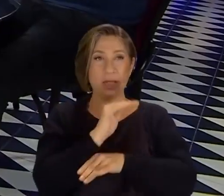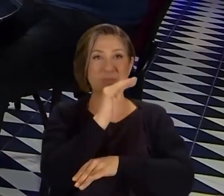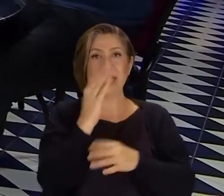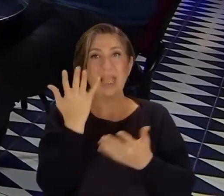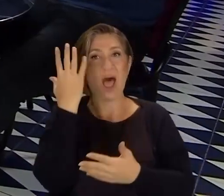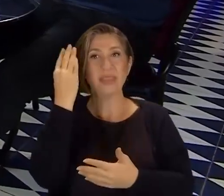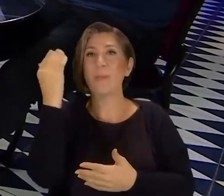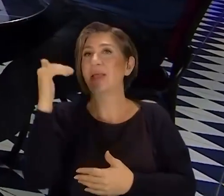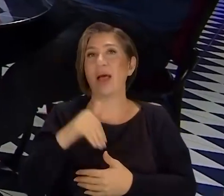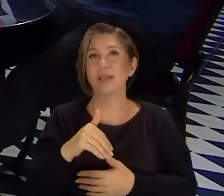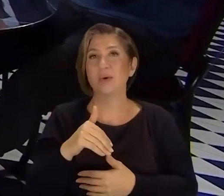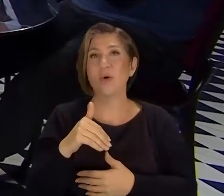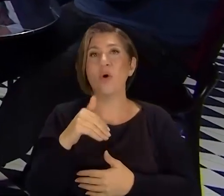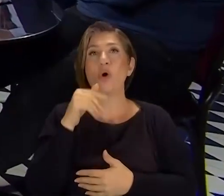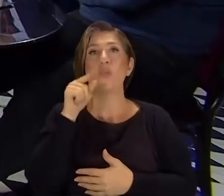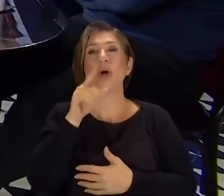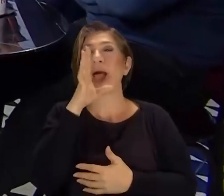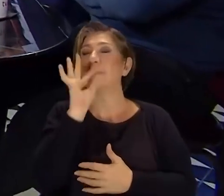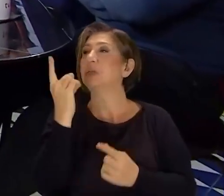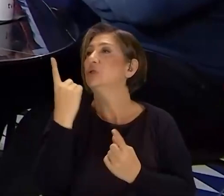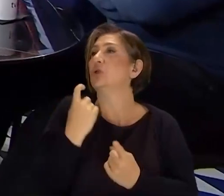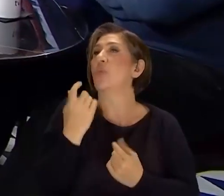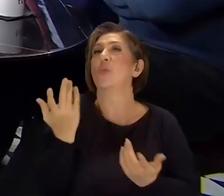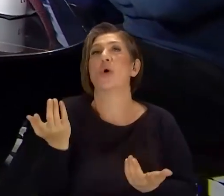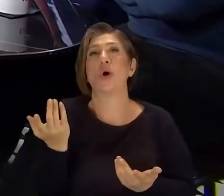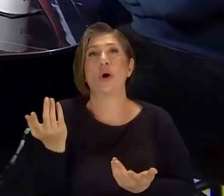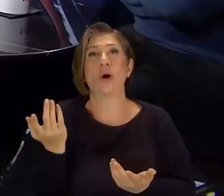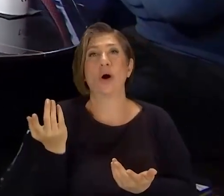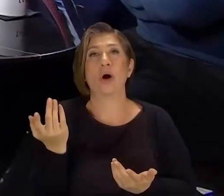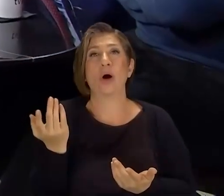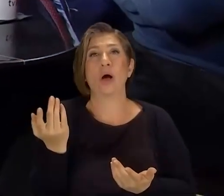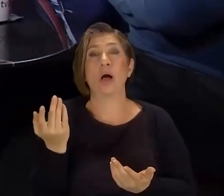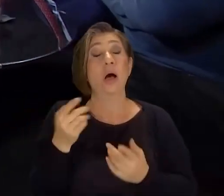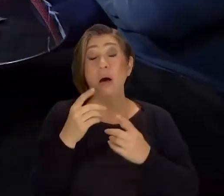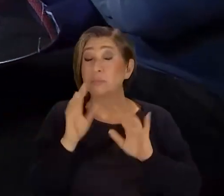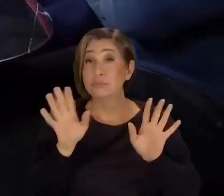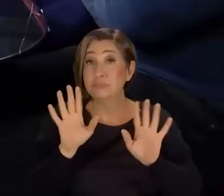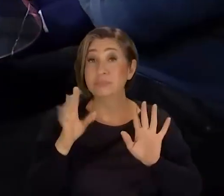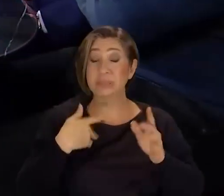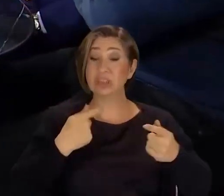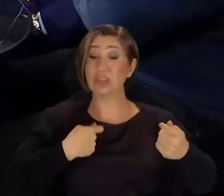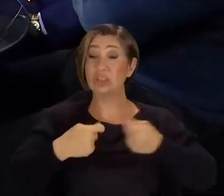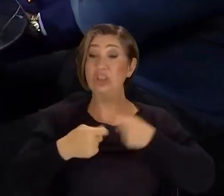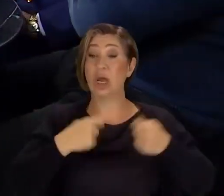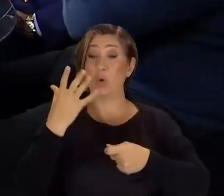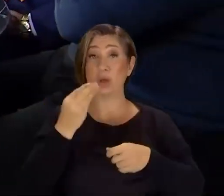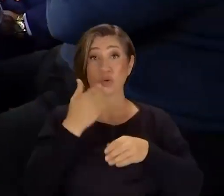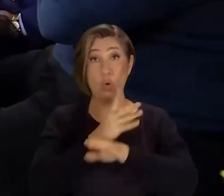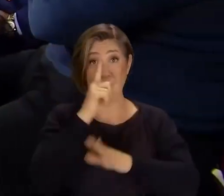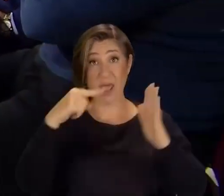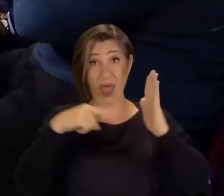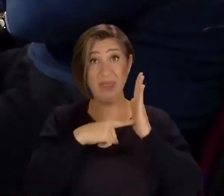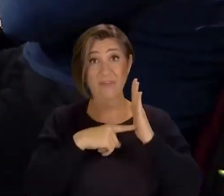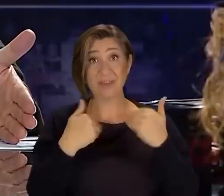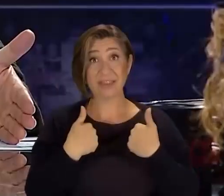hayatımızda ne anlam ifade ediyor Bunu kimse bize sormuyor aksine bir ticari olarak doğru bir